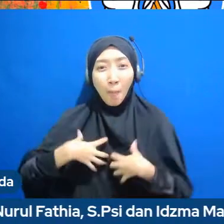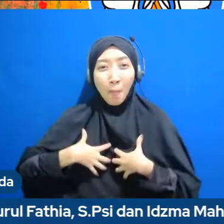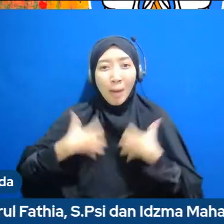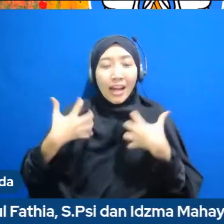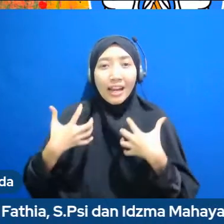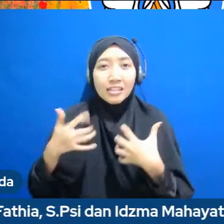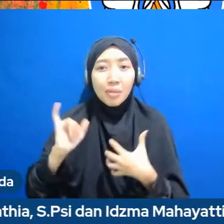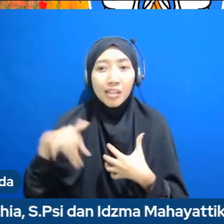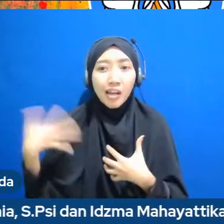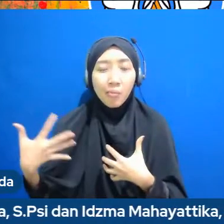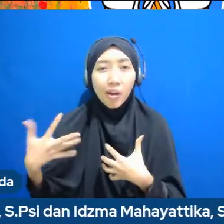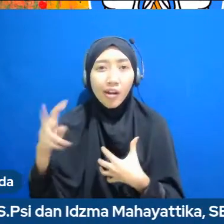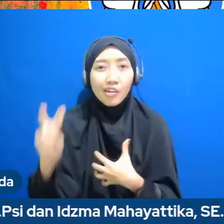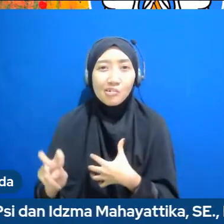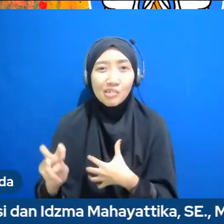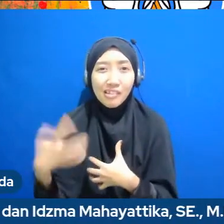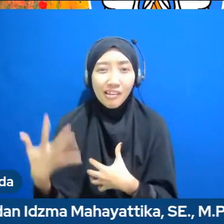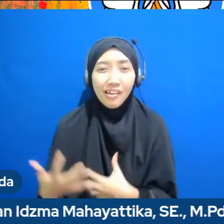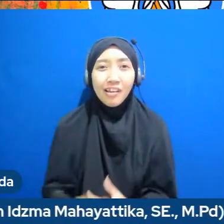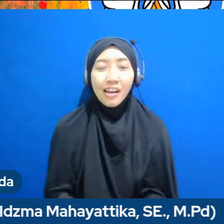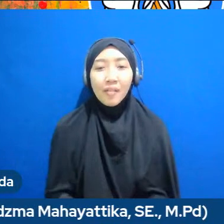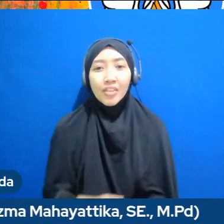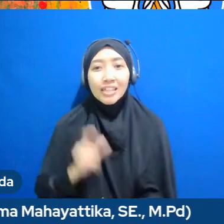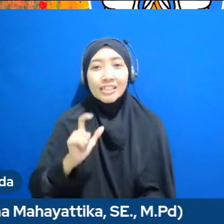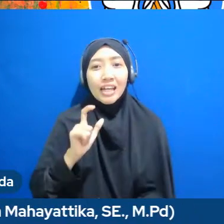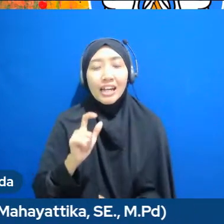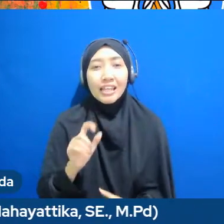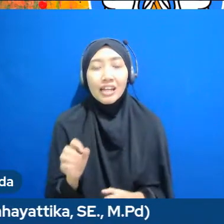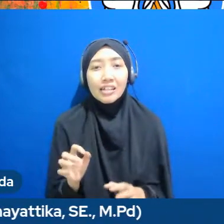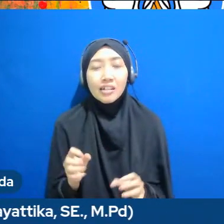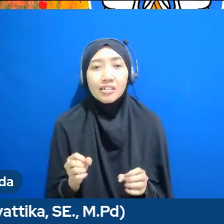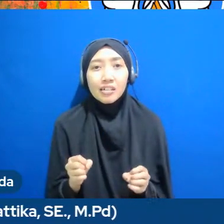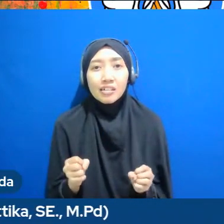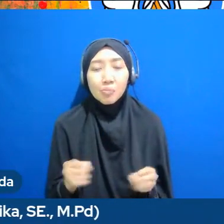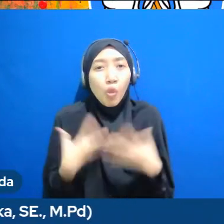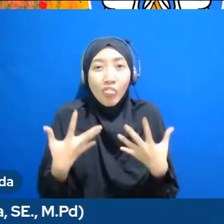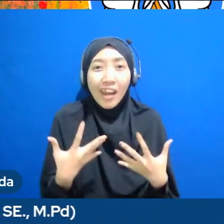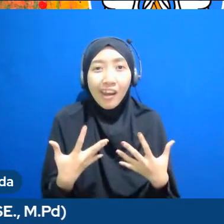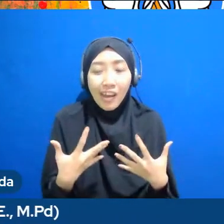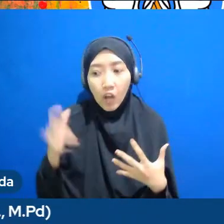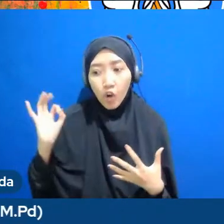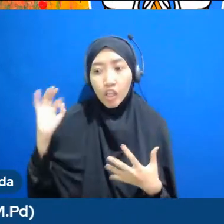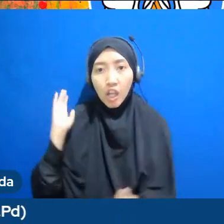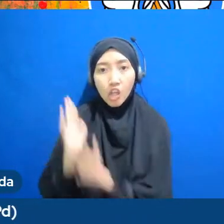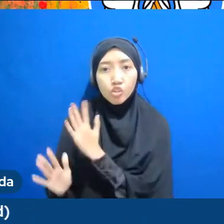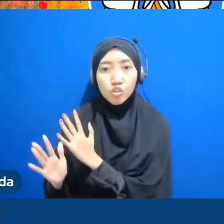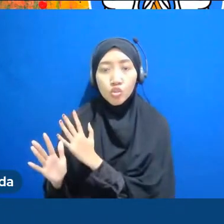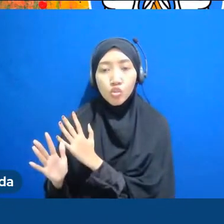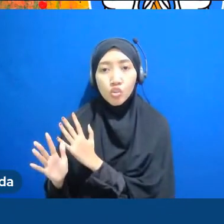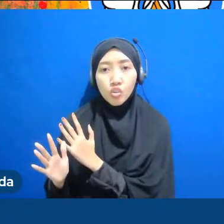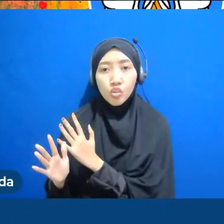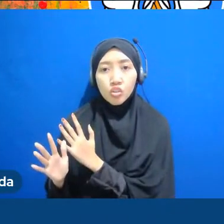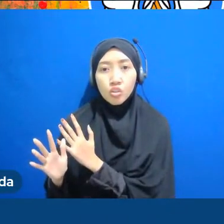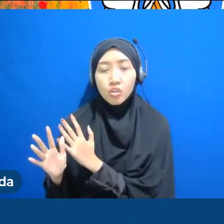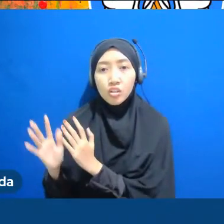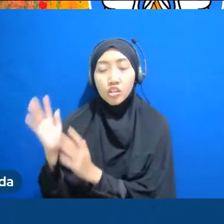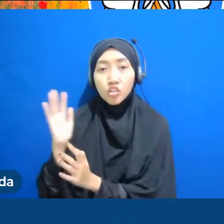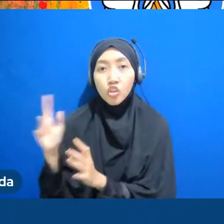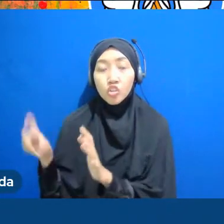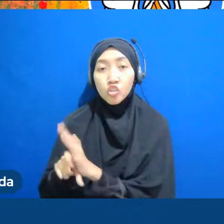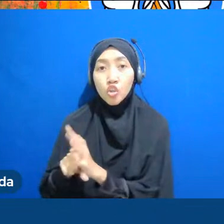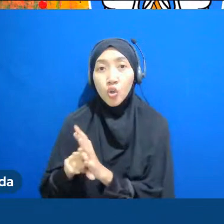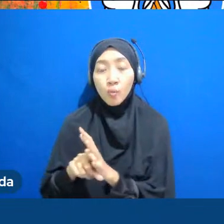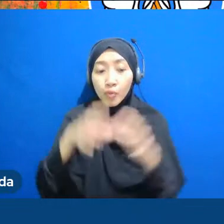seperti itu. Jadi cara itu instan barangkali, dengan cara begitu orang tuanya langsung mengabulkan apa yang dia inginkan misalnya.